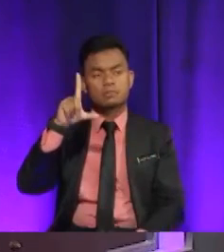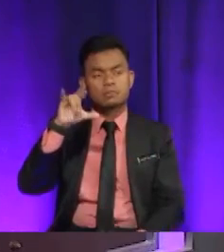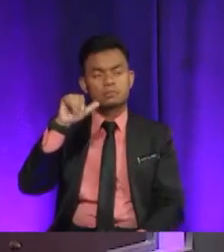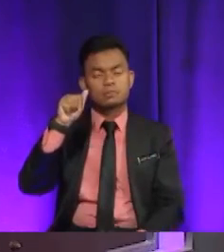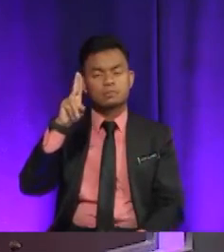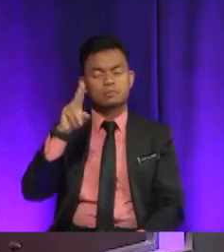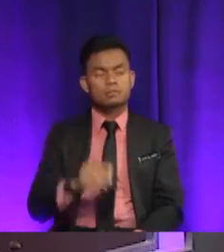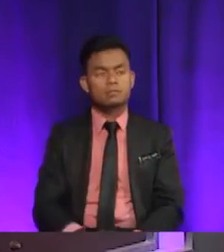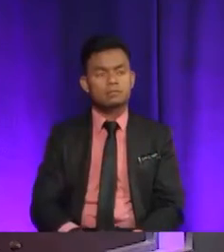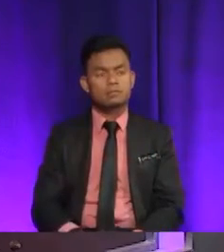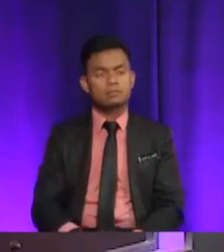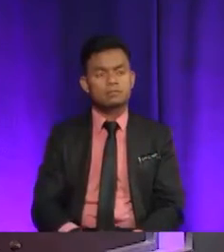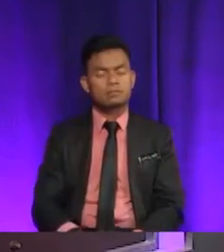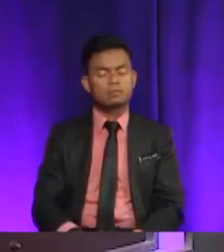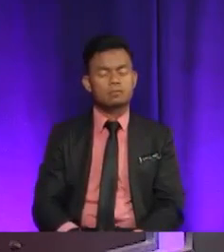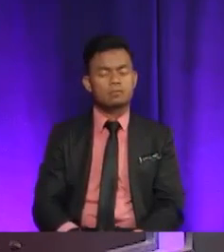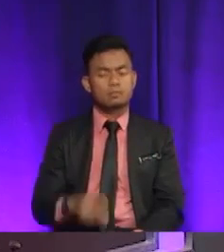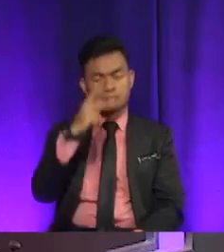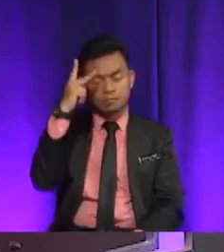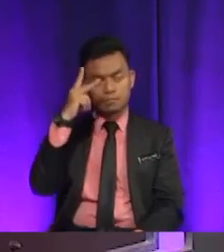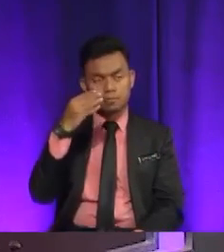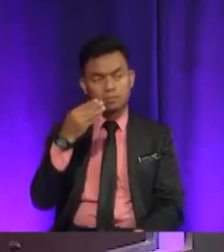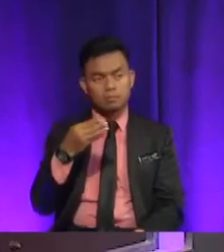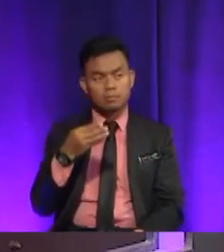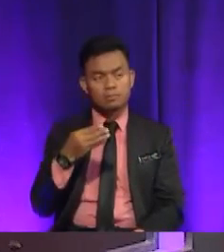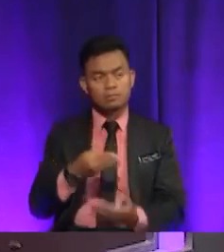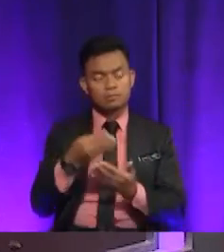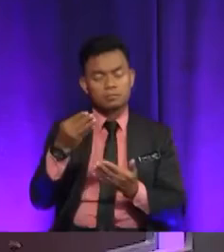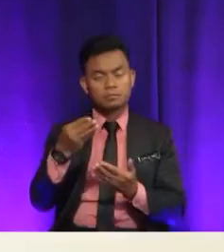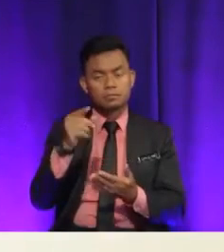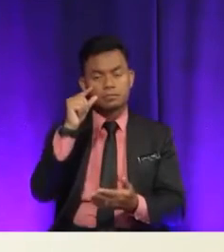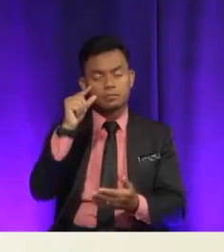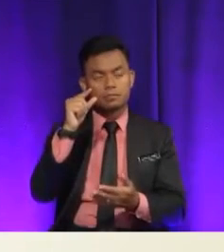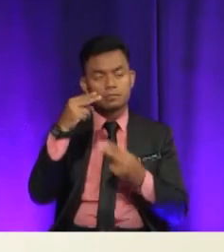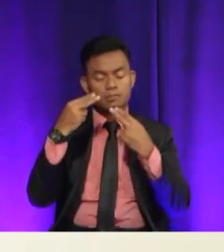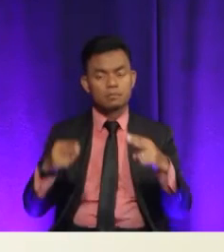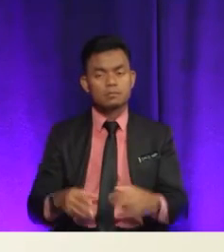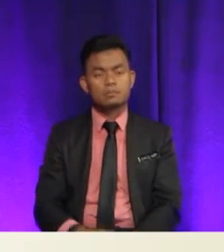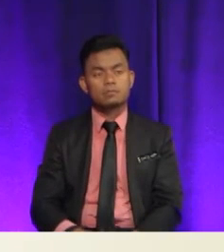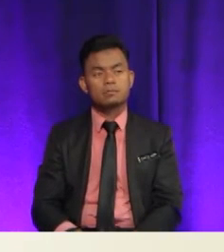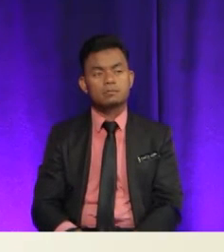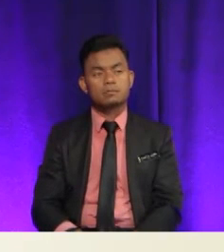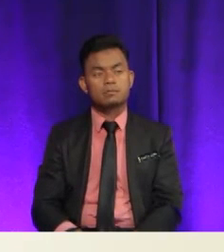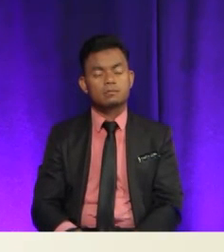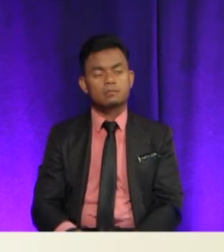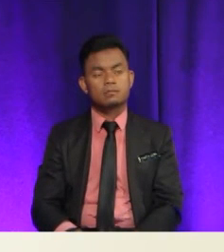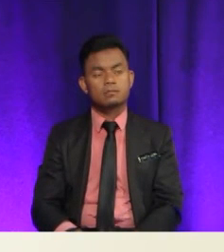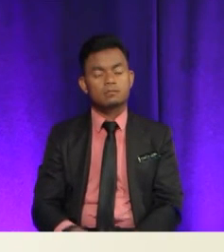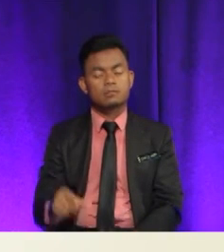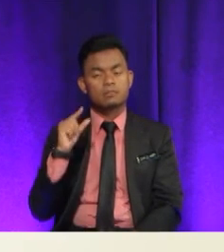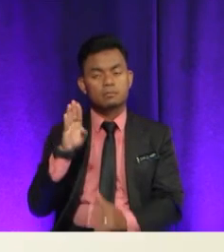kena berikan sedikit furaian oke bagaimana uraiannya dia oke menteri gigi berusung untuk mendapatkan air bagi memenuhi